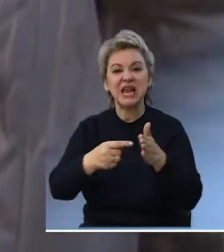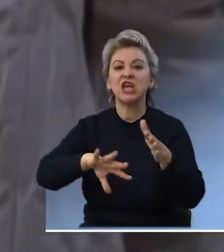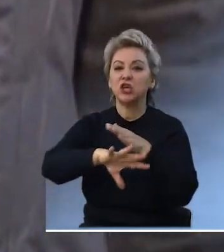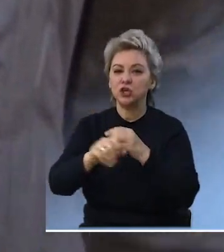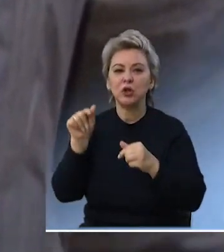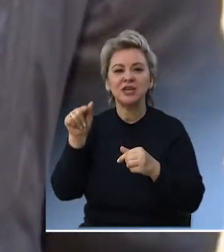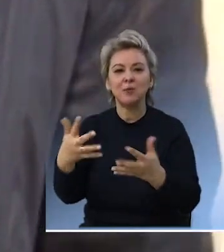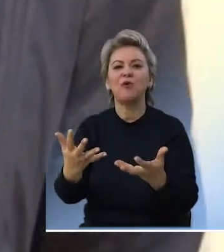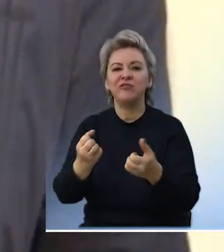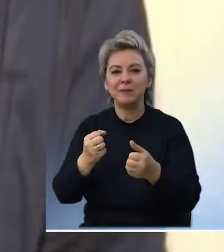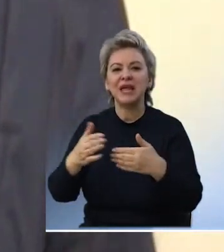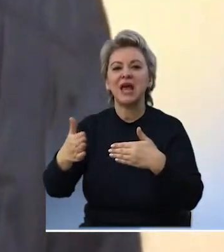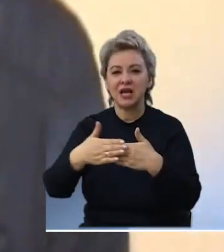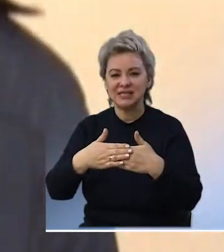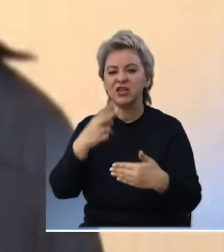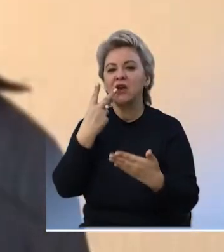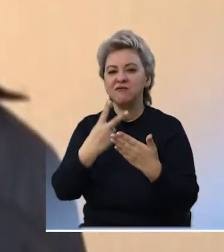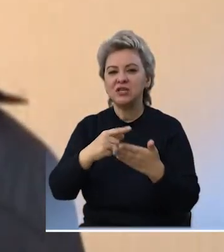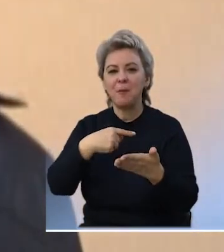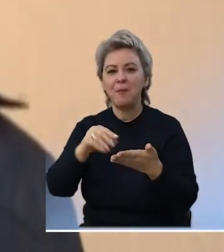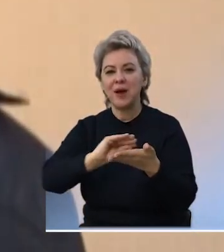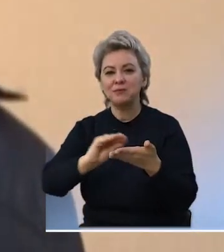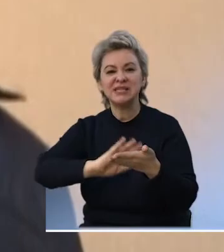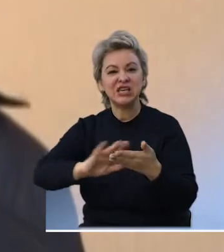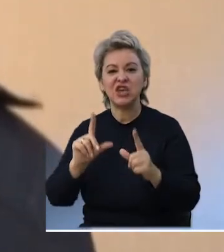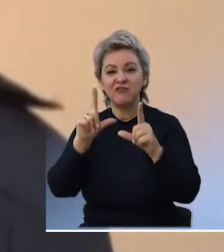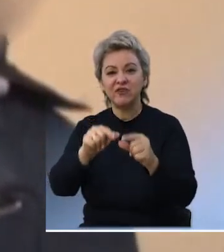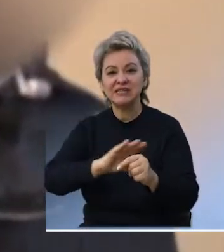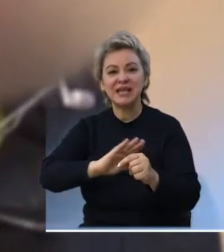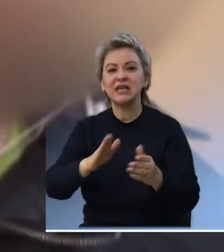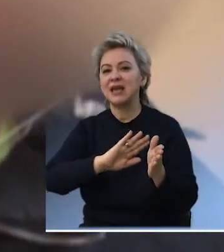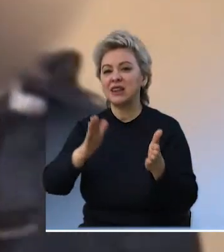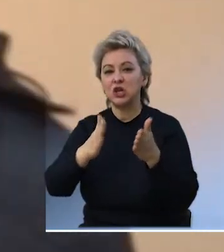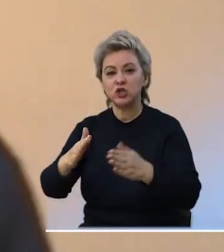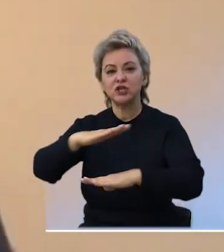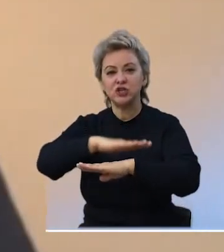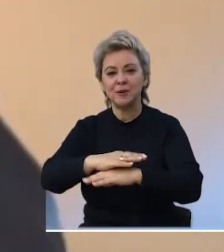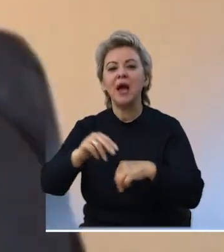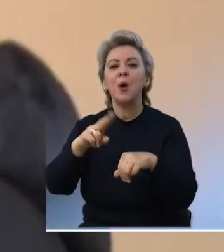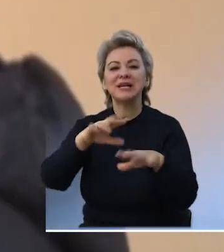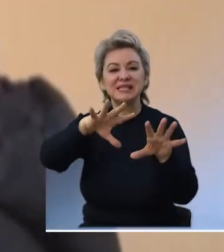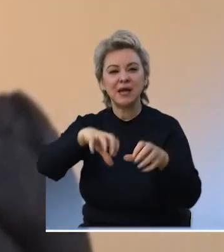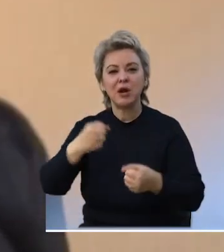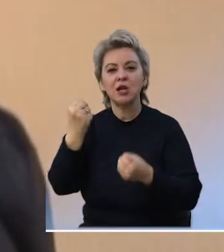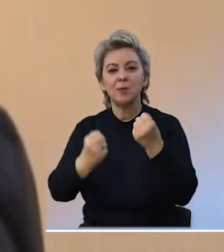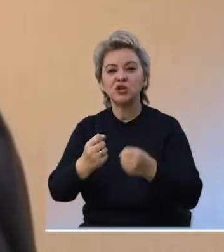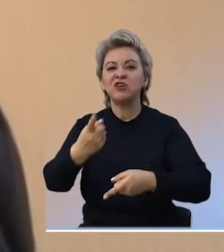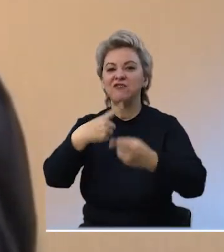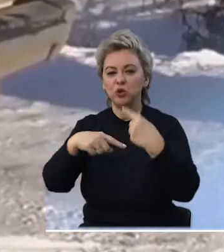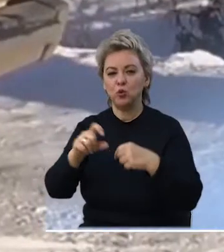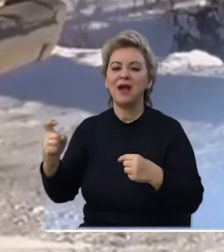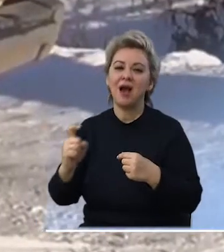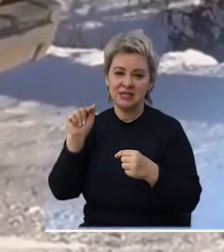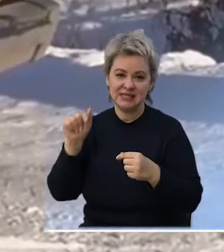цели хищения. Ему избрана мера пресечения в виде подписки о невыезде и надлежащем поведении. Стражи порядка изъяли транспортное